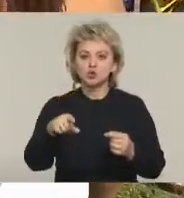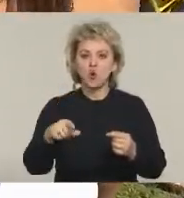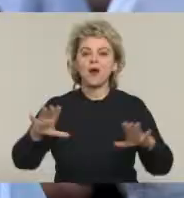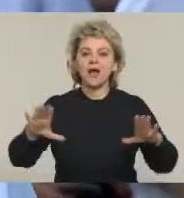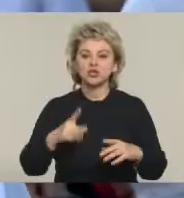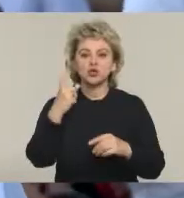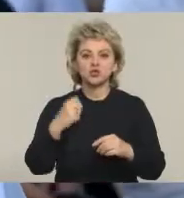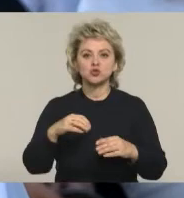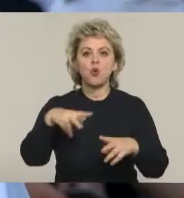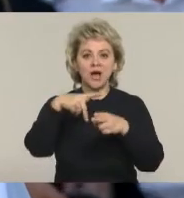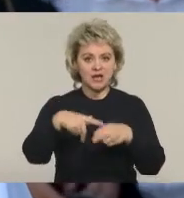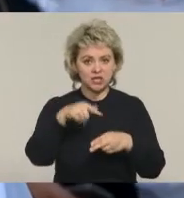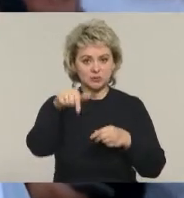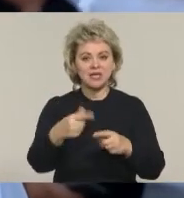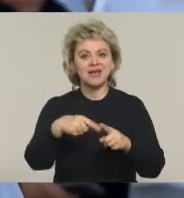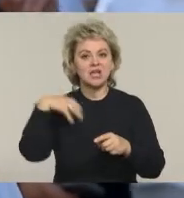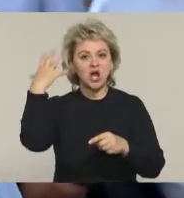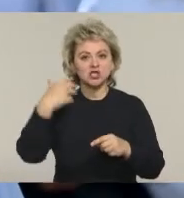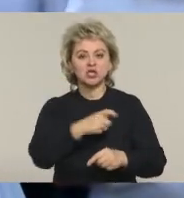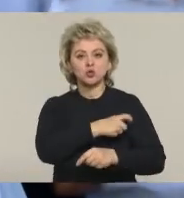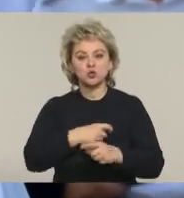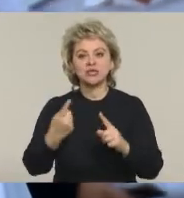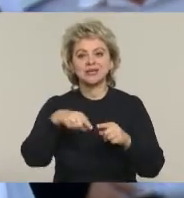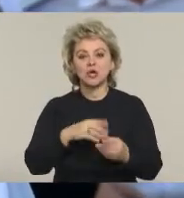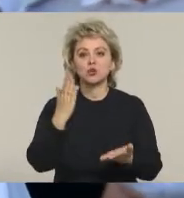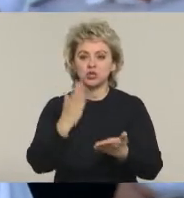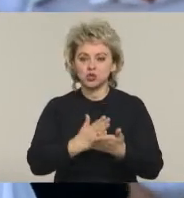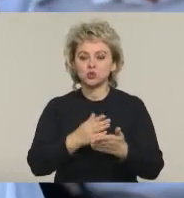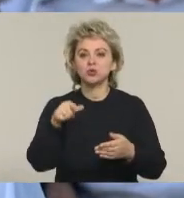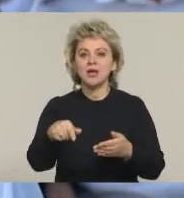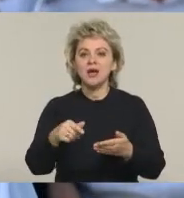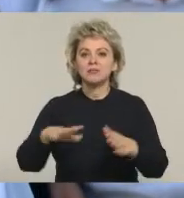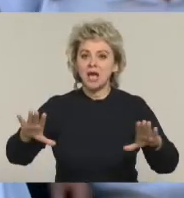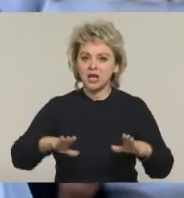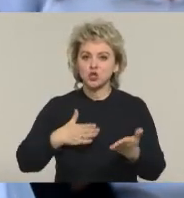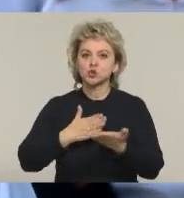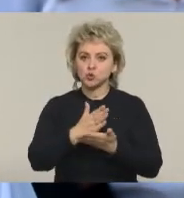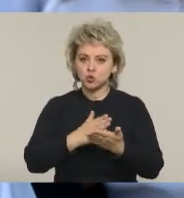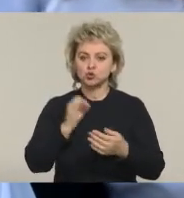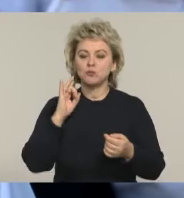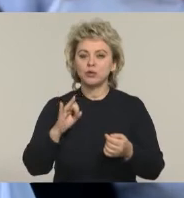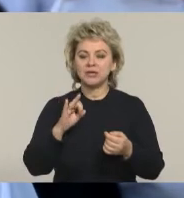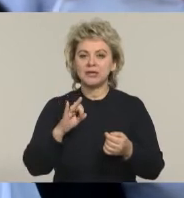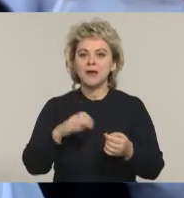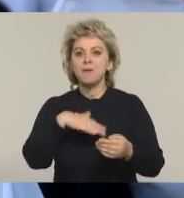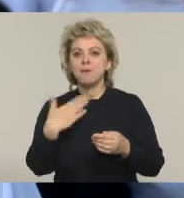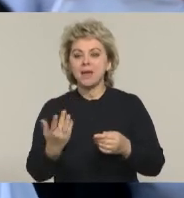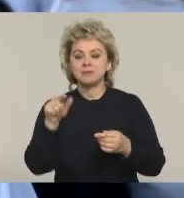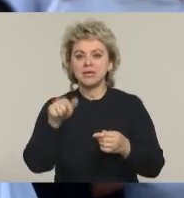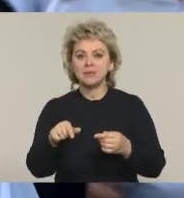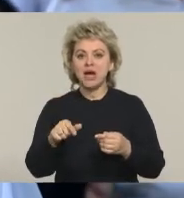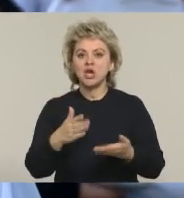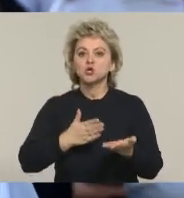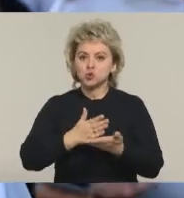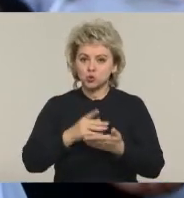100 кавалеристов. Это казаки-дружинники, которые несут на конях службу. И помимо